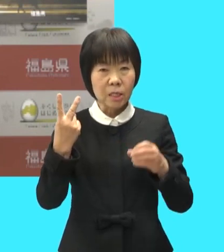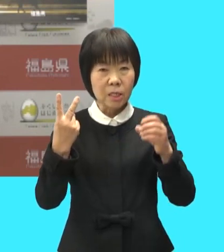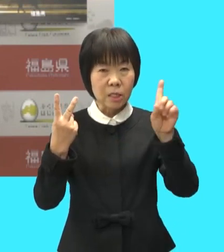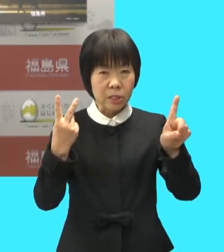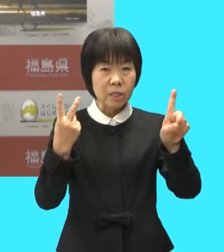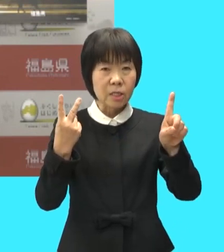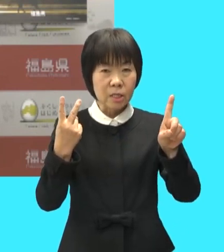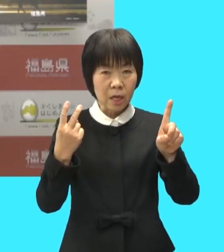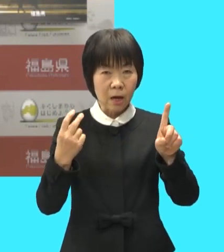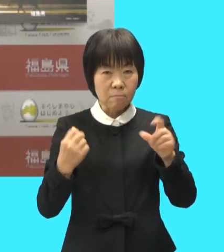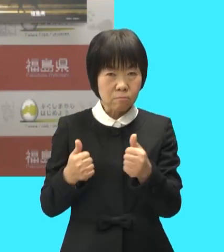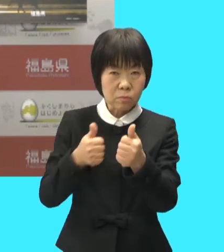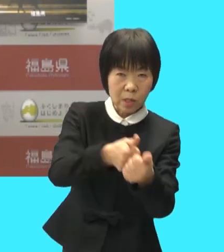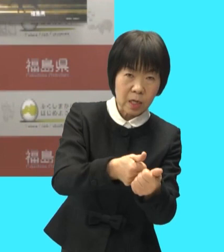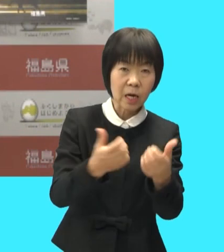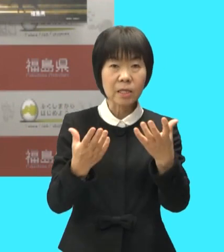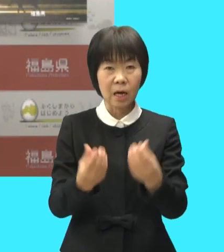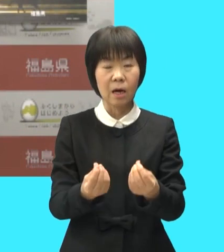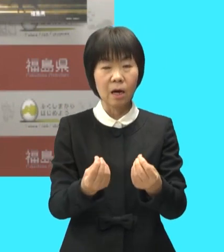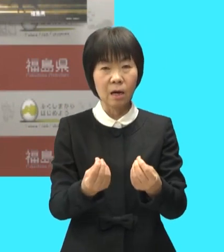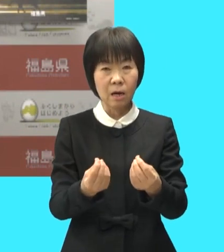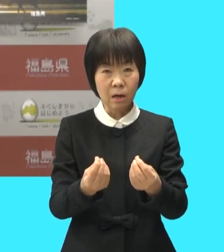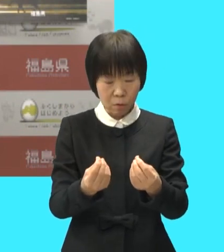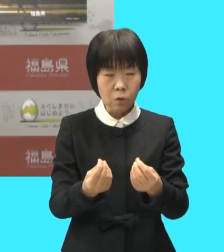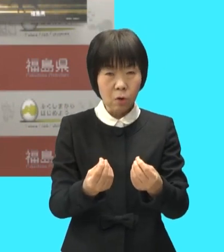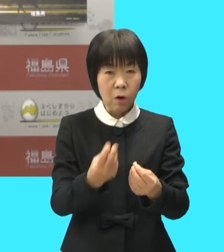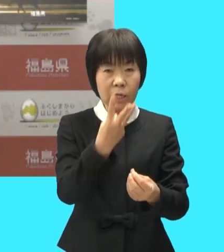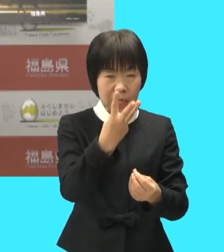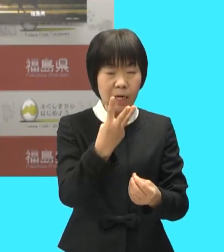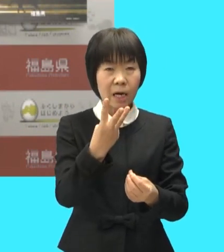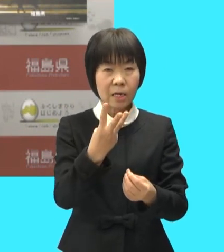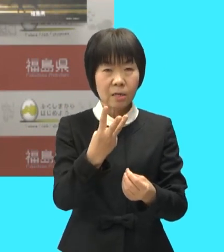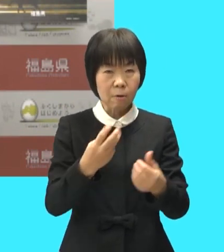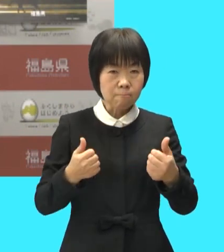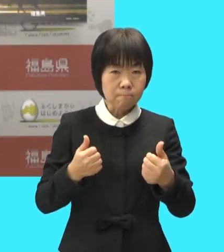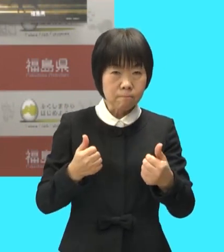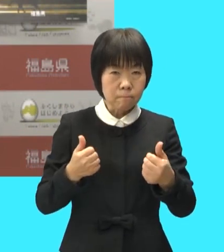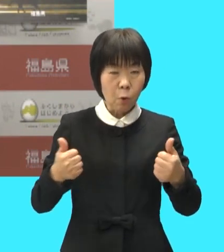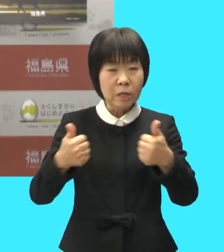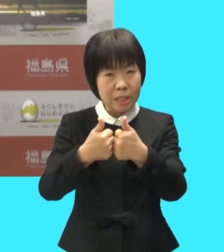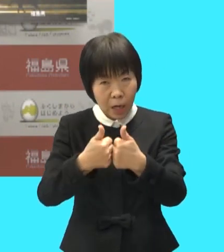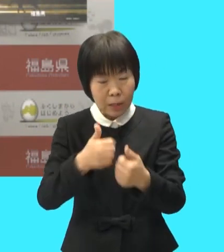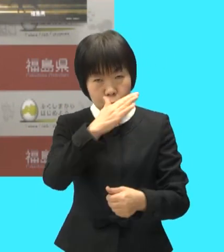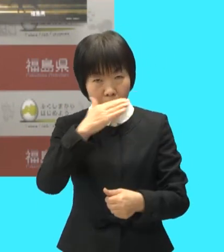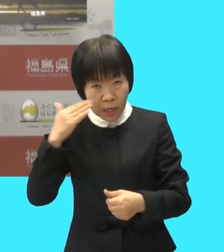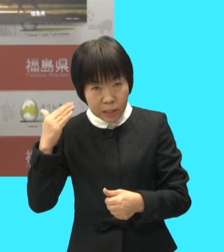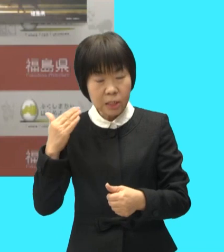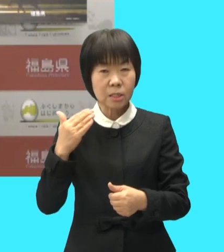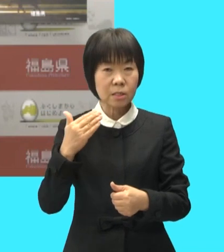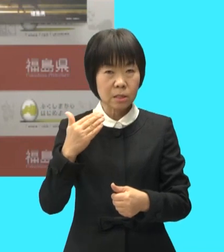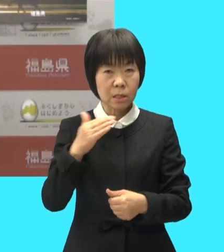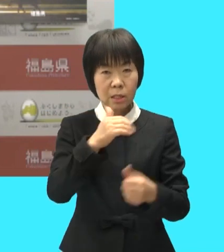た堂々と勝った。本当にこの3回の戦いは素晴らしい戦いぶりでありました